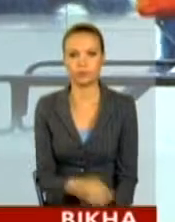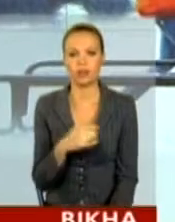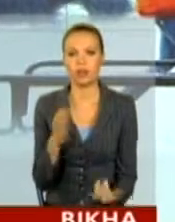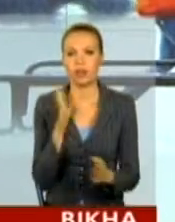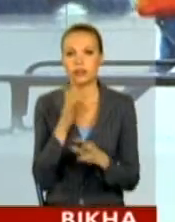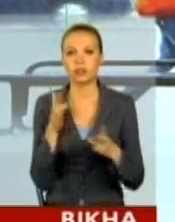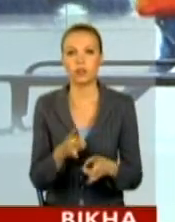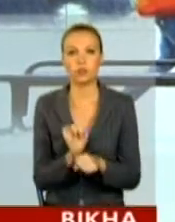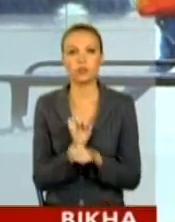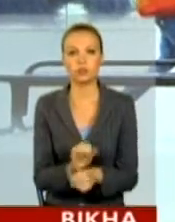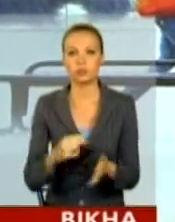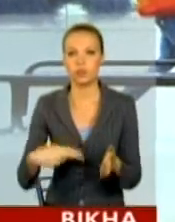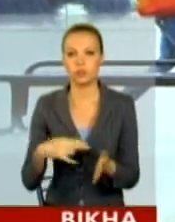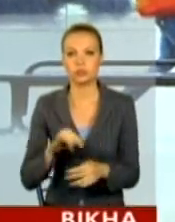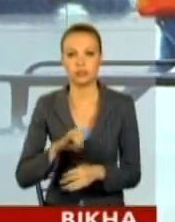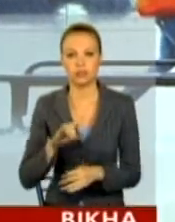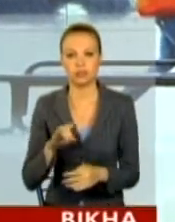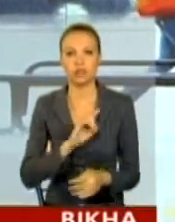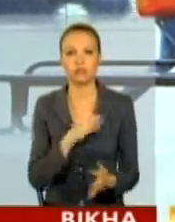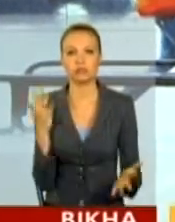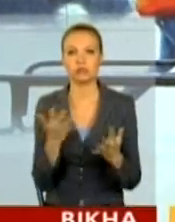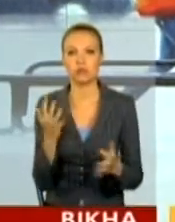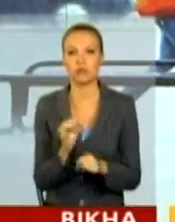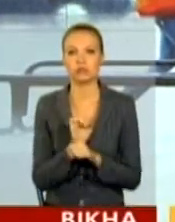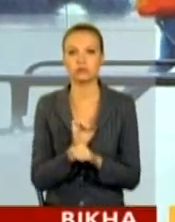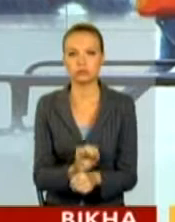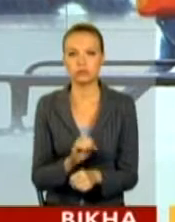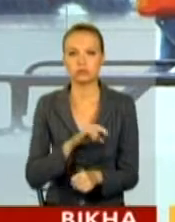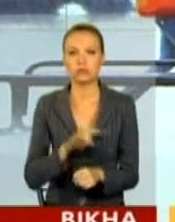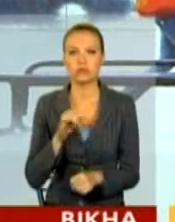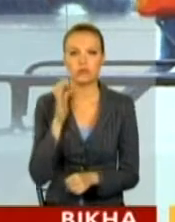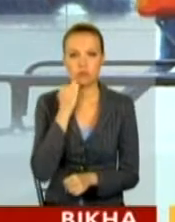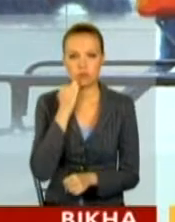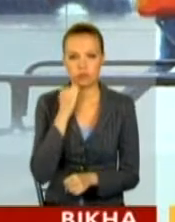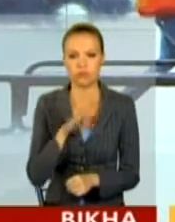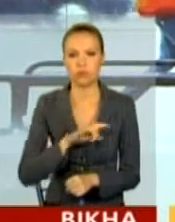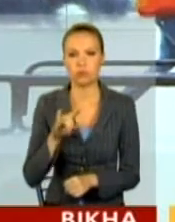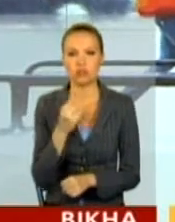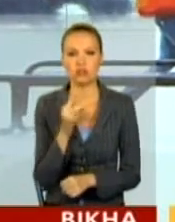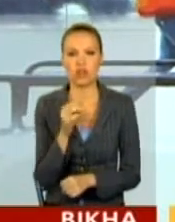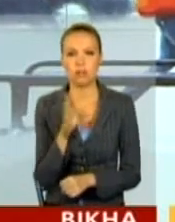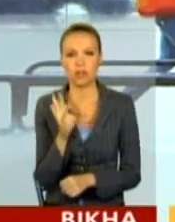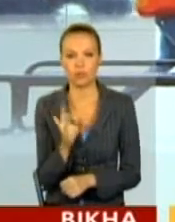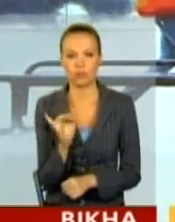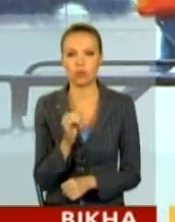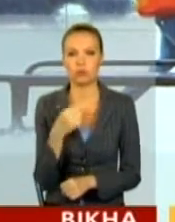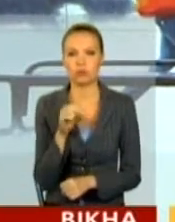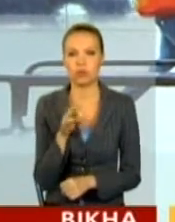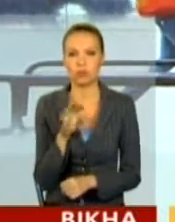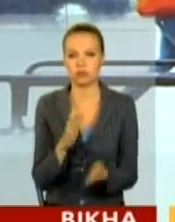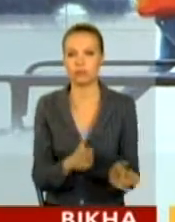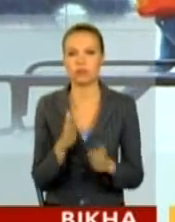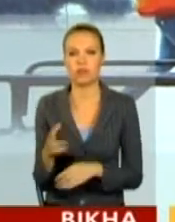Негода зупиняє поїзди і літаки. Шторм паралізував повітряне сполучення в Москві. В аеропортах Шереметьєвому та Домодідовому